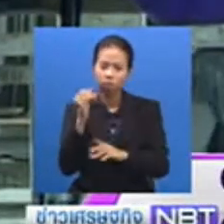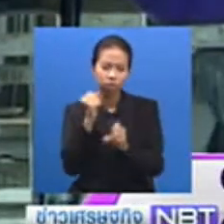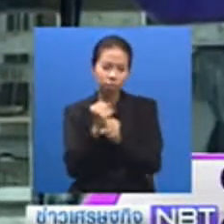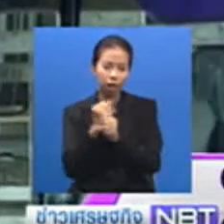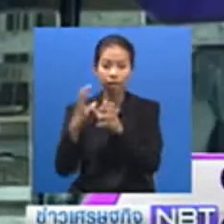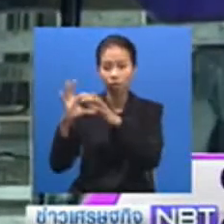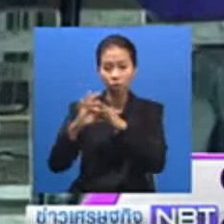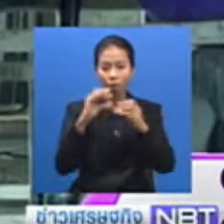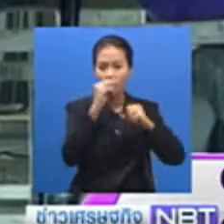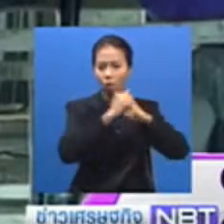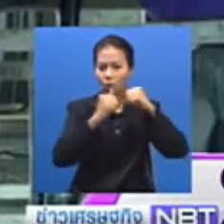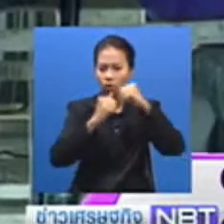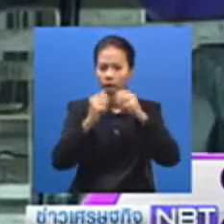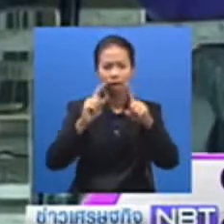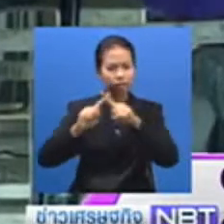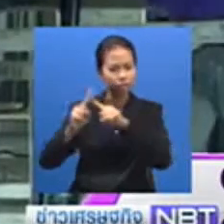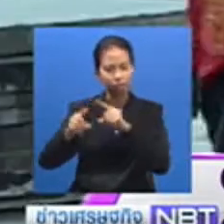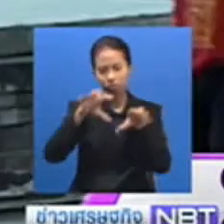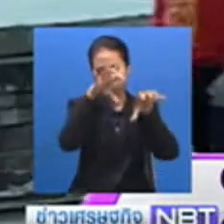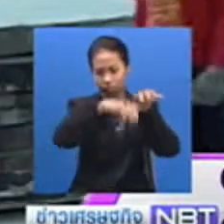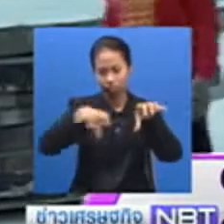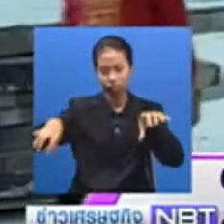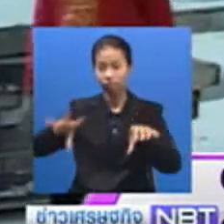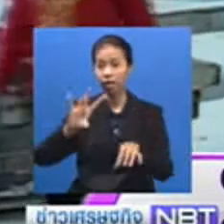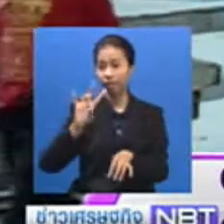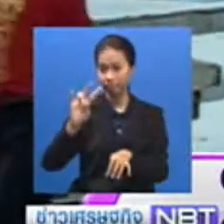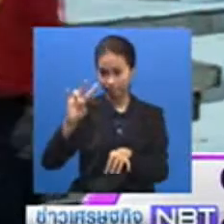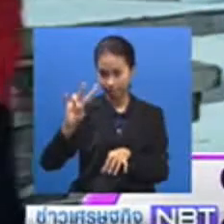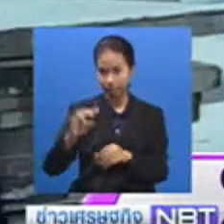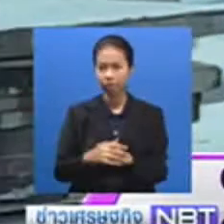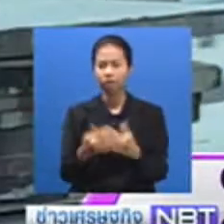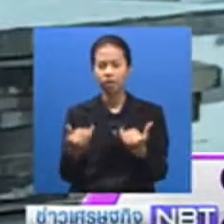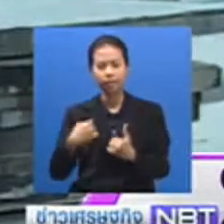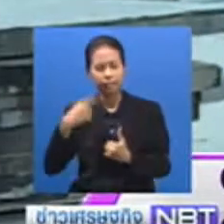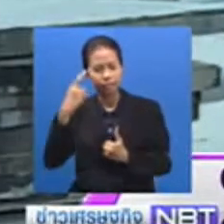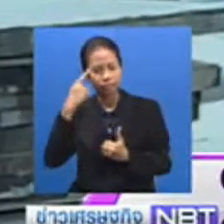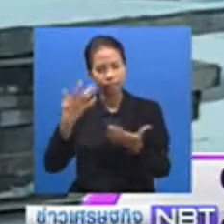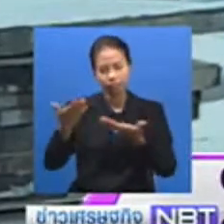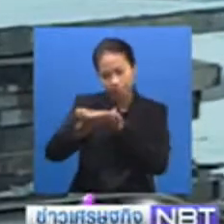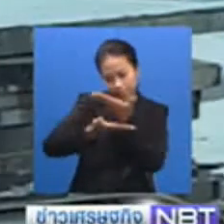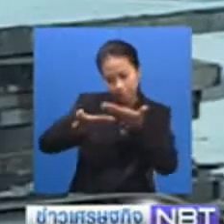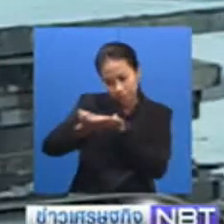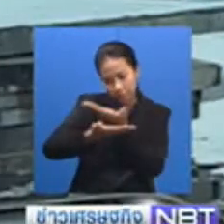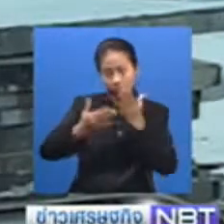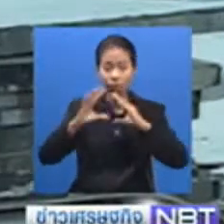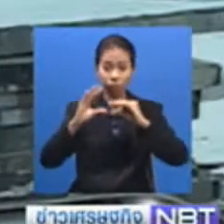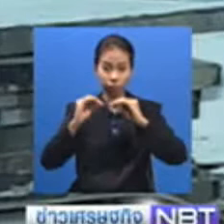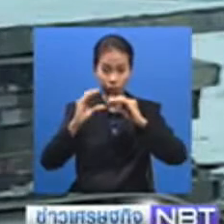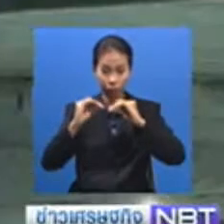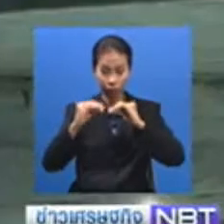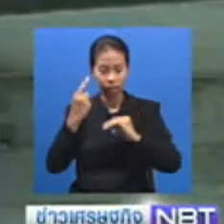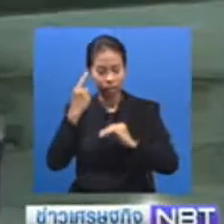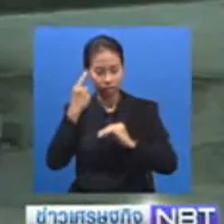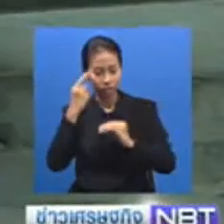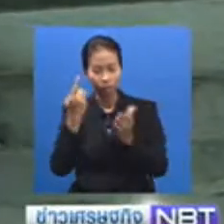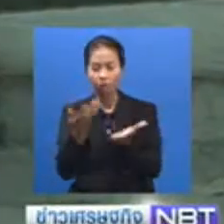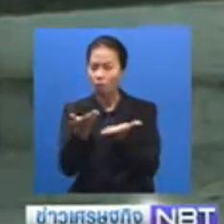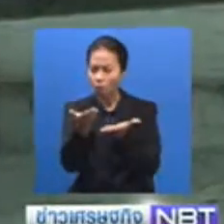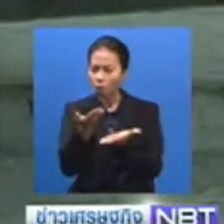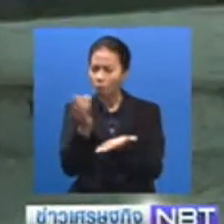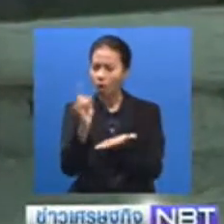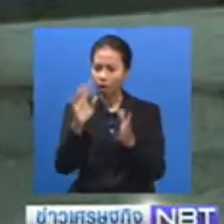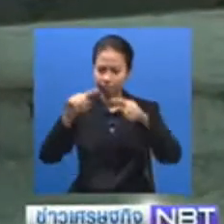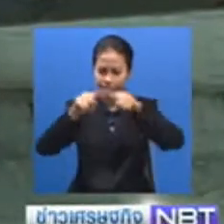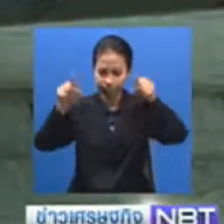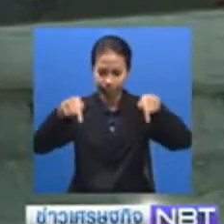และการก่อสร้างรวม 7สมาคมวิชาชีพได้มีการหาเรือนดมความคิดเห็นเกี่ยวกับการขอใบอนุญาตก่อสร้าง